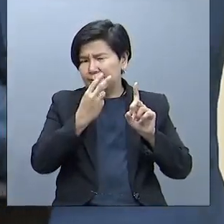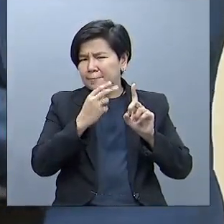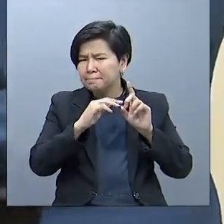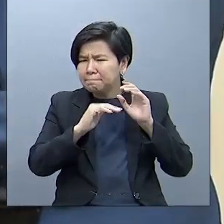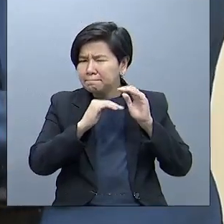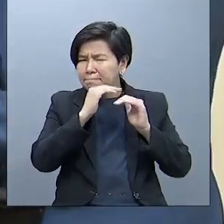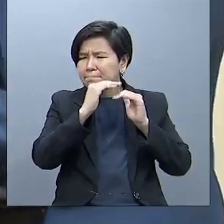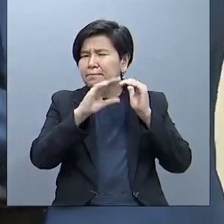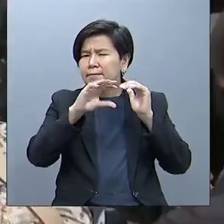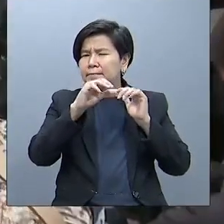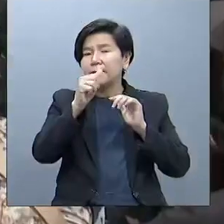ีข้นได้เช่นเดียวกันค่ะ